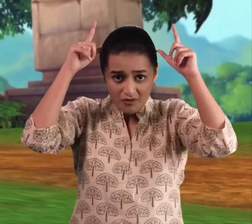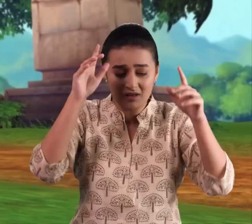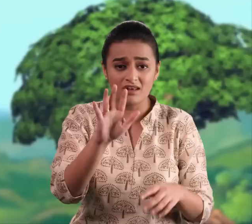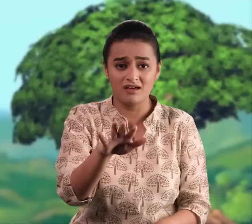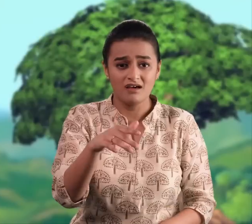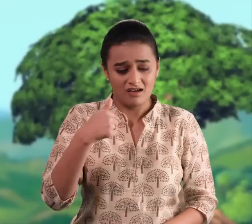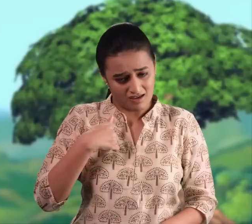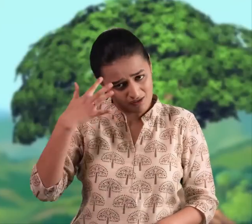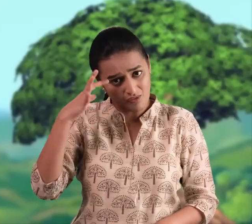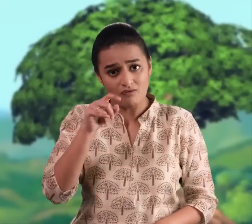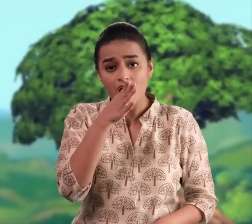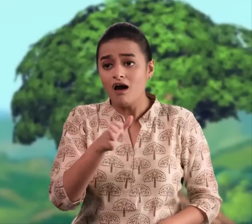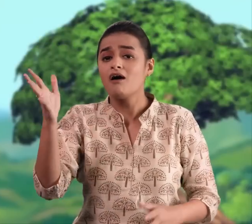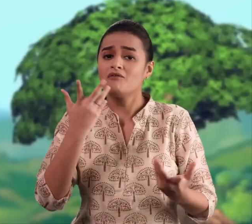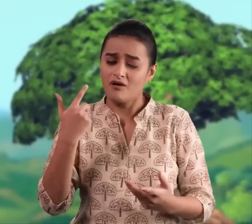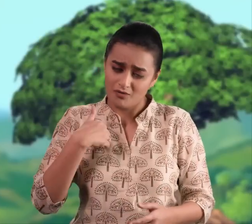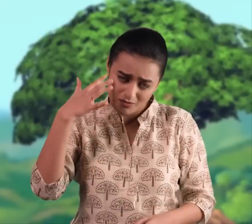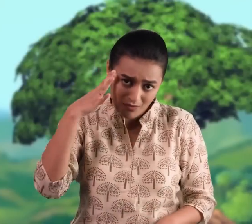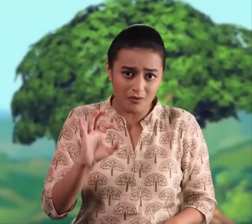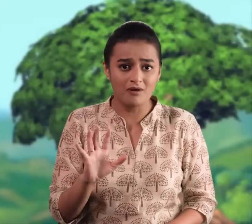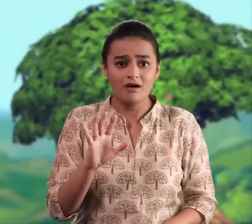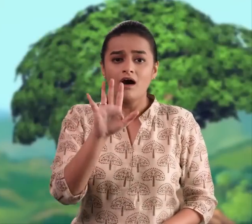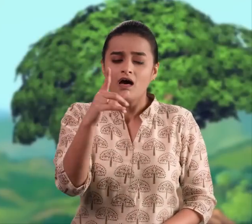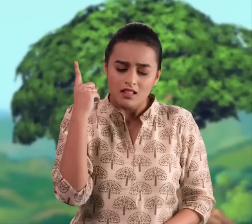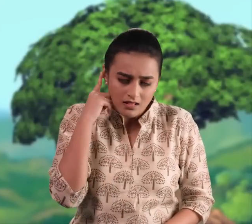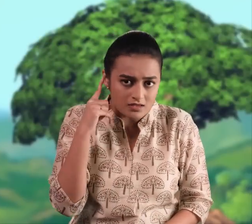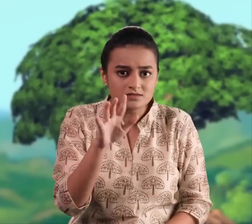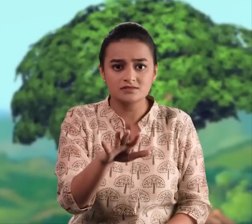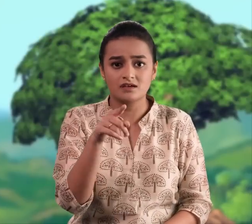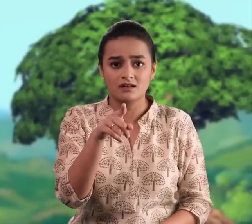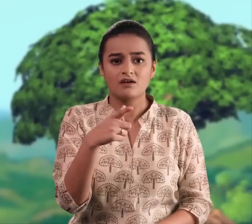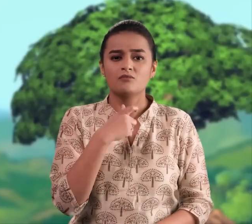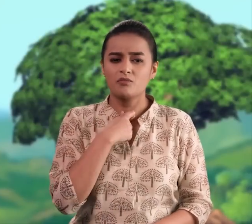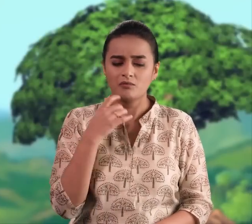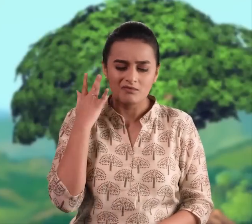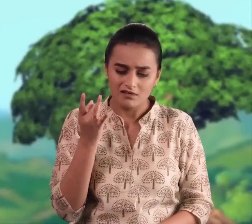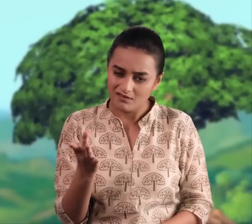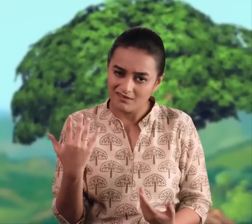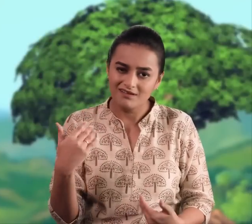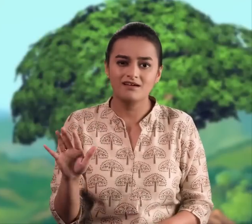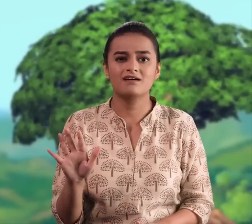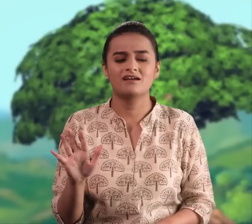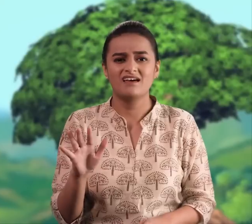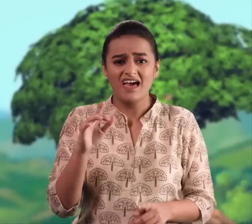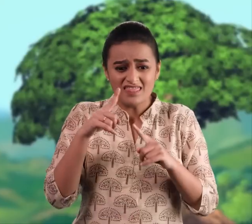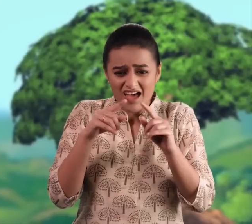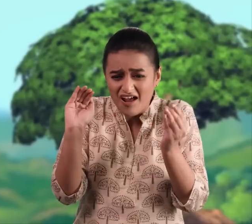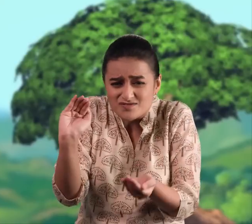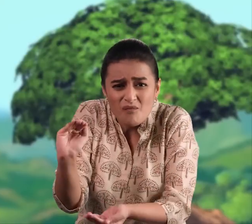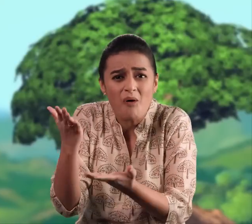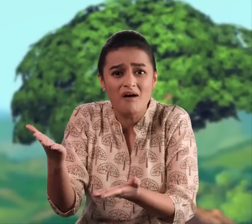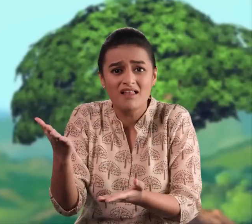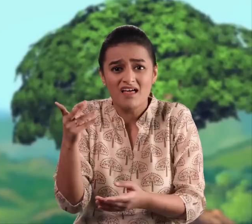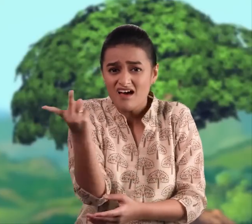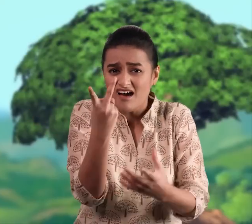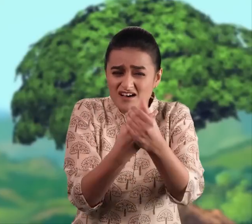बहुला, मुझे पता है तुम कहाँ जा रही हो। मेरी बात मानो, तुम इस वचन को तोड़ दो। तारा अभी बच्ची है